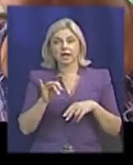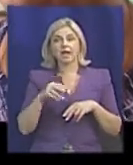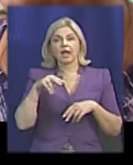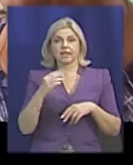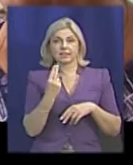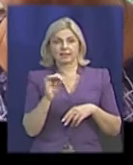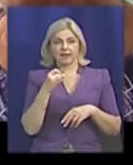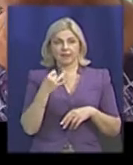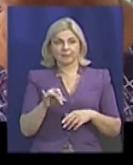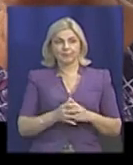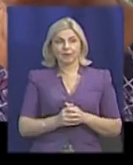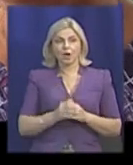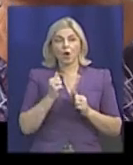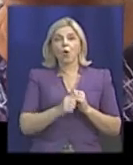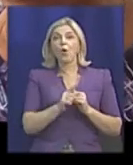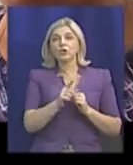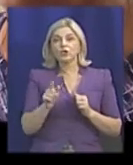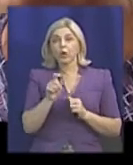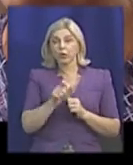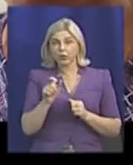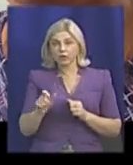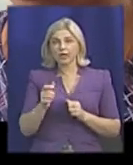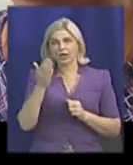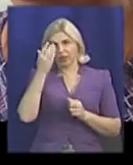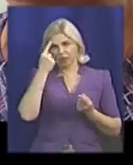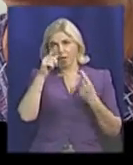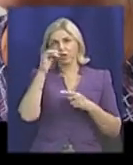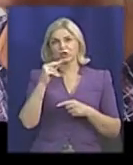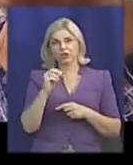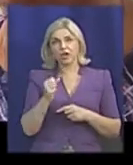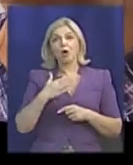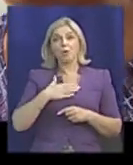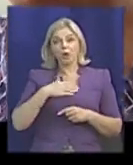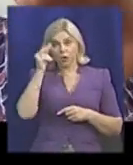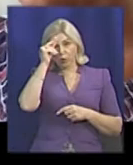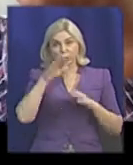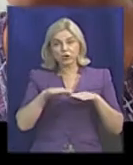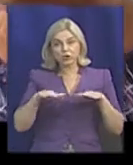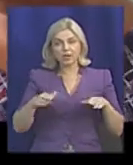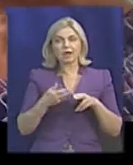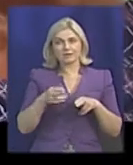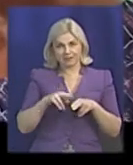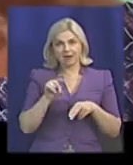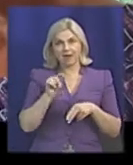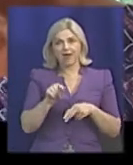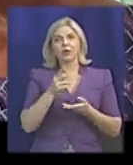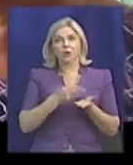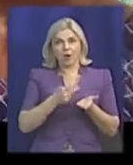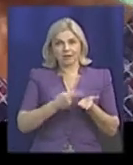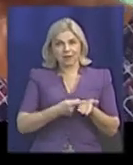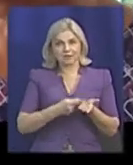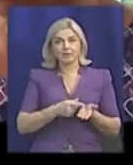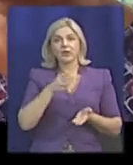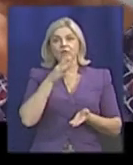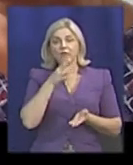творча. І мої учні це доказали. Вони під час виробничої